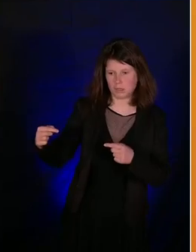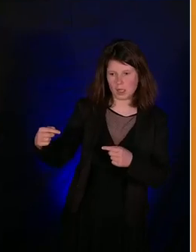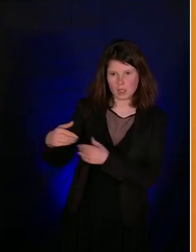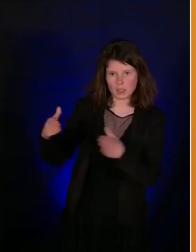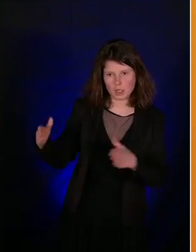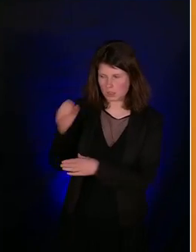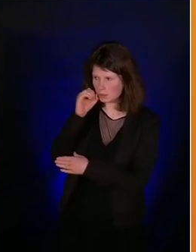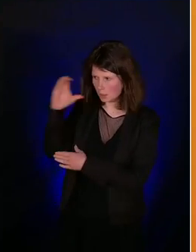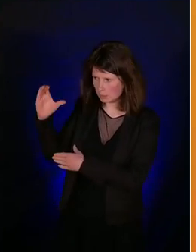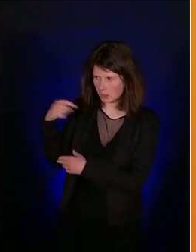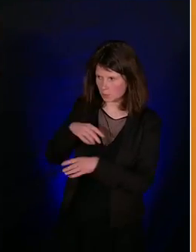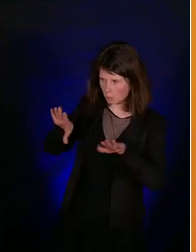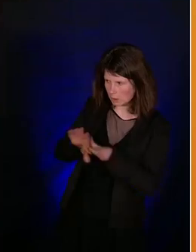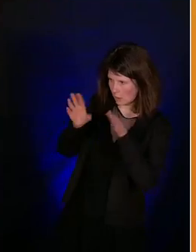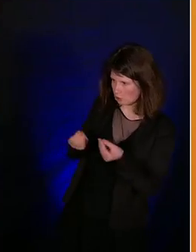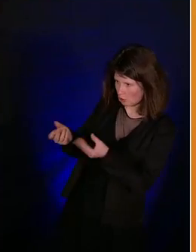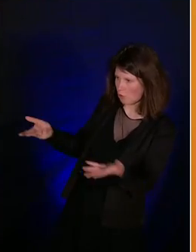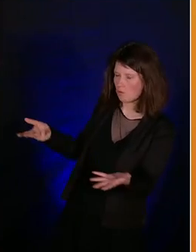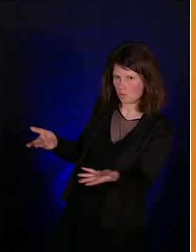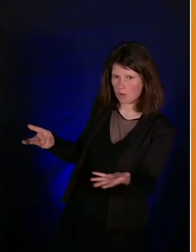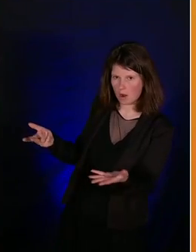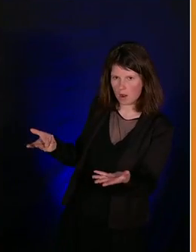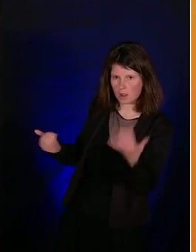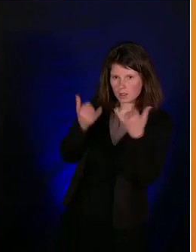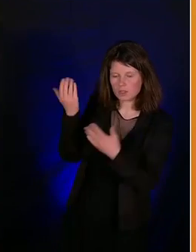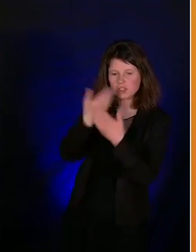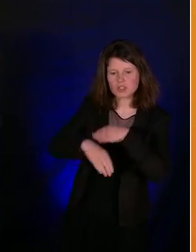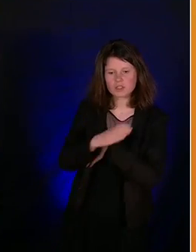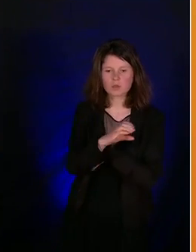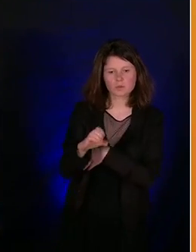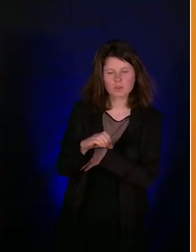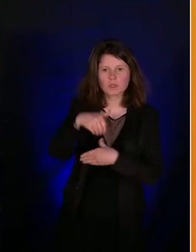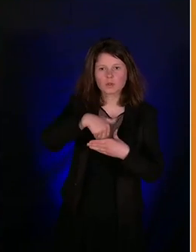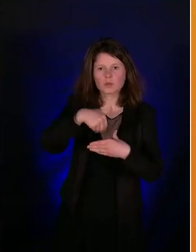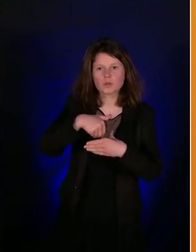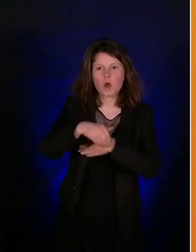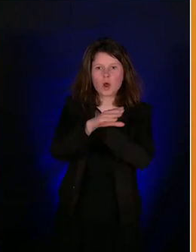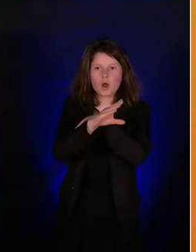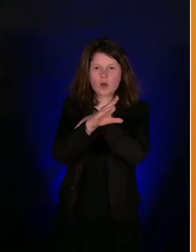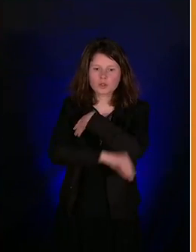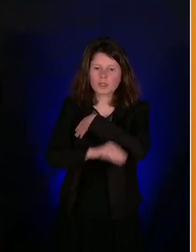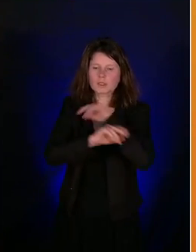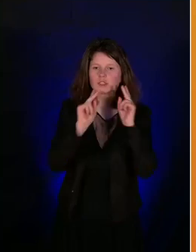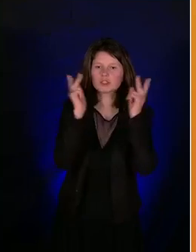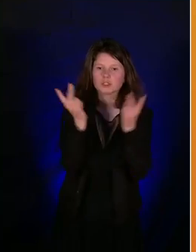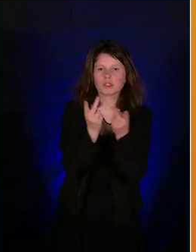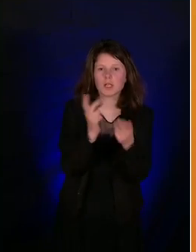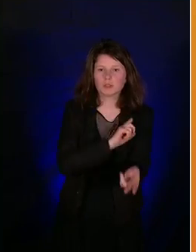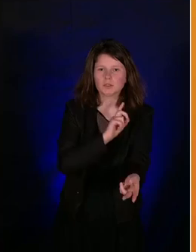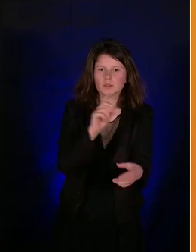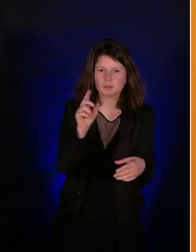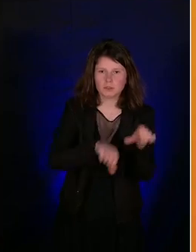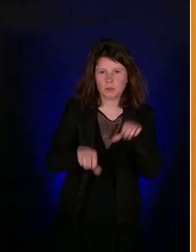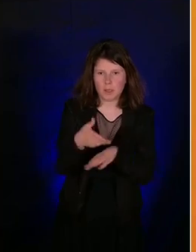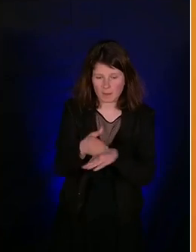capitalistes s'il n'y a pas le secrétaire de la chimie au sein de laind direction de la CGT confédérale quel message on envoie à